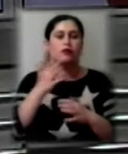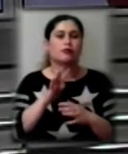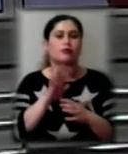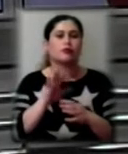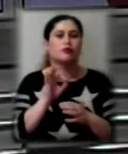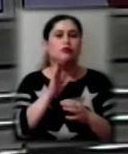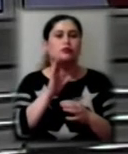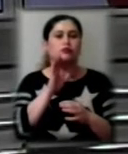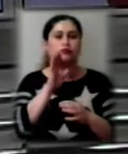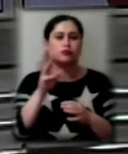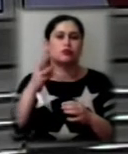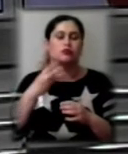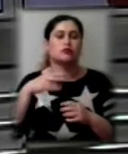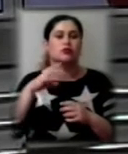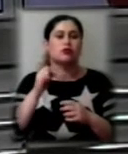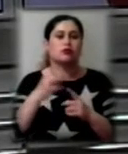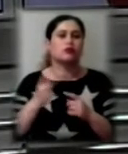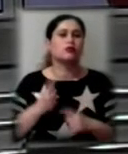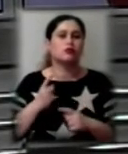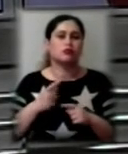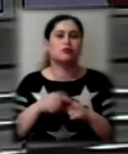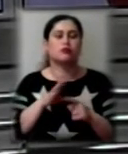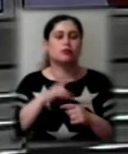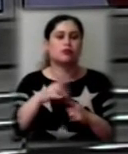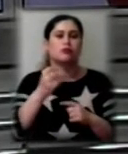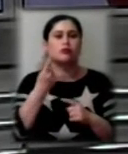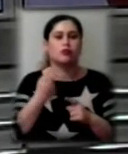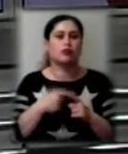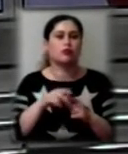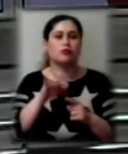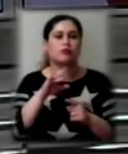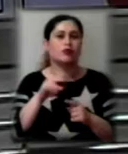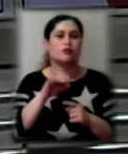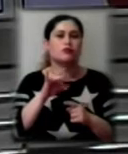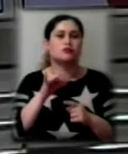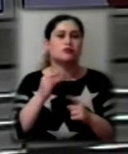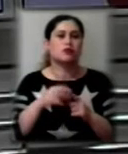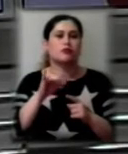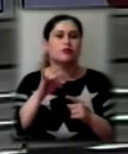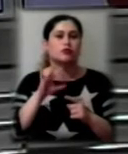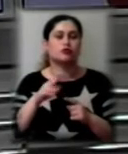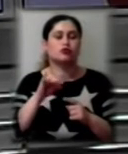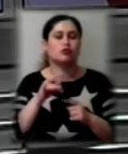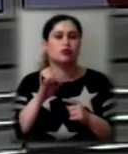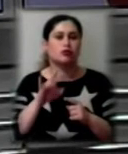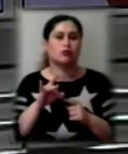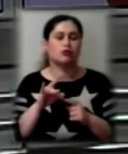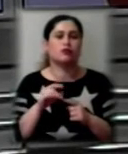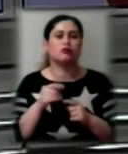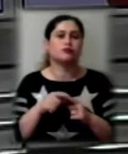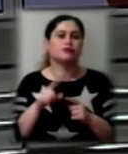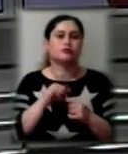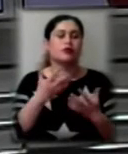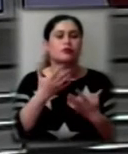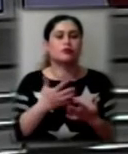травня. Військовослужбовець саме перебував на одній з найпівденніших позицій поблизу півострова Чонгар – Барліг. На місці зникнення військового